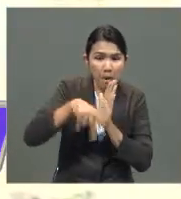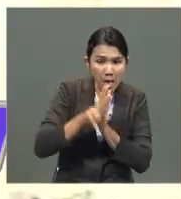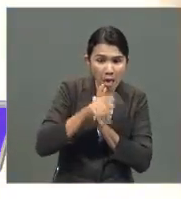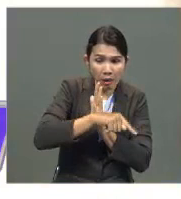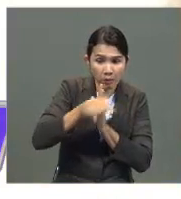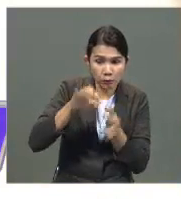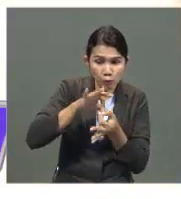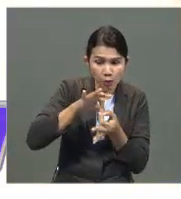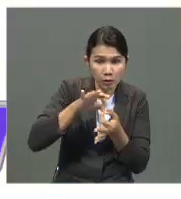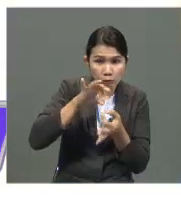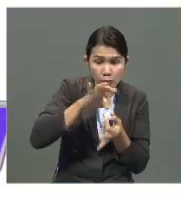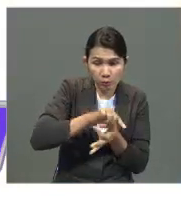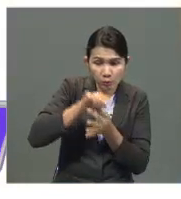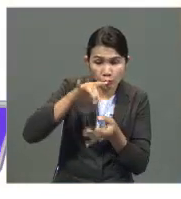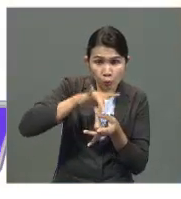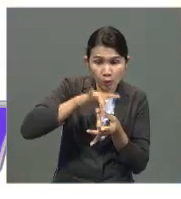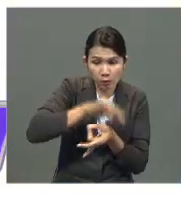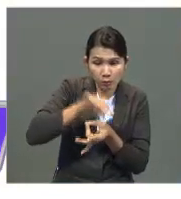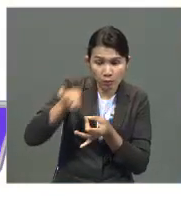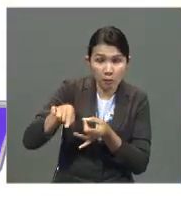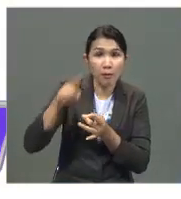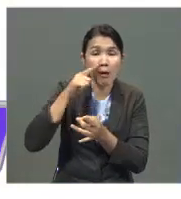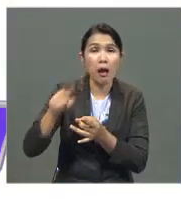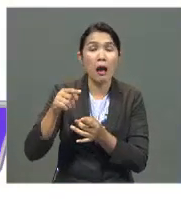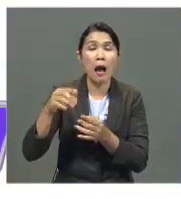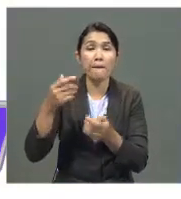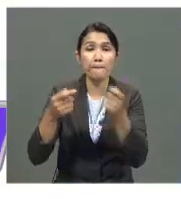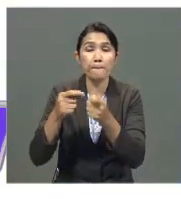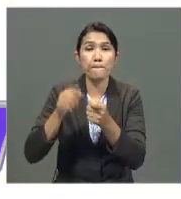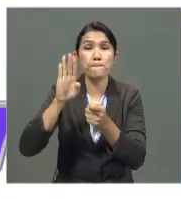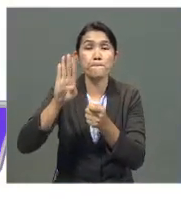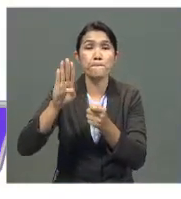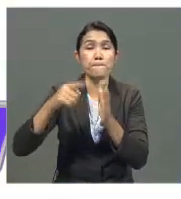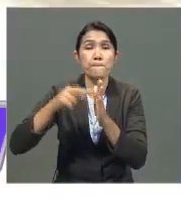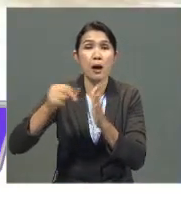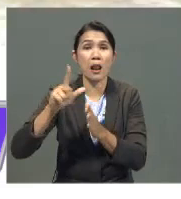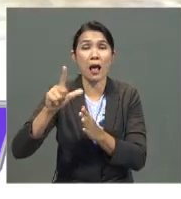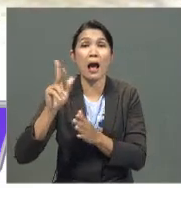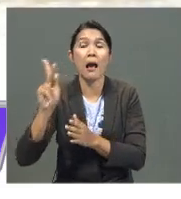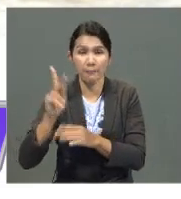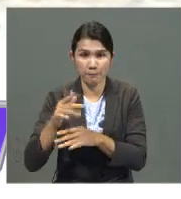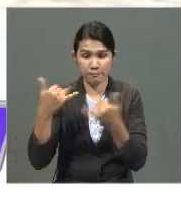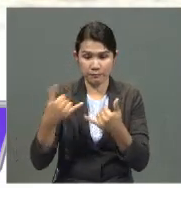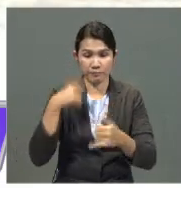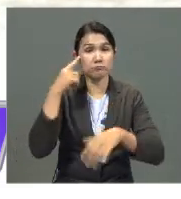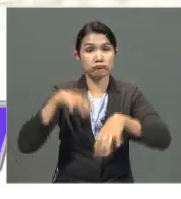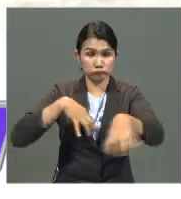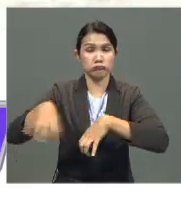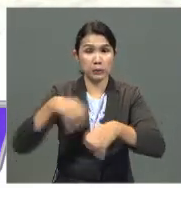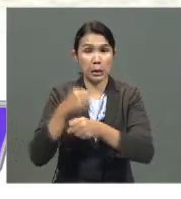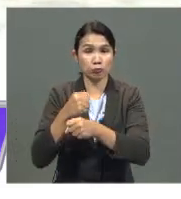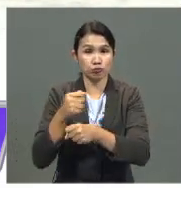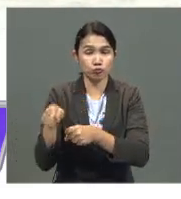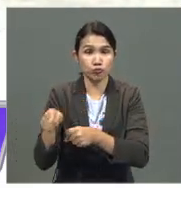ของจังหวัดสุโขทัยและดิ่งตรงไปที่พื้นที่รับน้ำอย่างเช่นอำเภอบางระกำซึ่งในขณะนี้เองมีการบริหารจัดการพื้นที่น้ำ